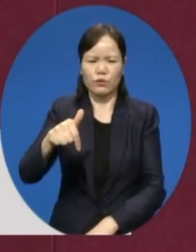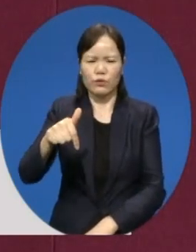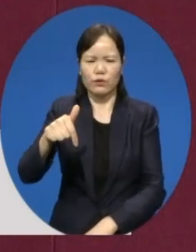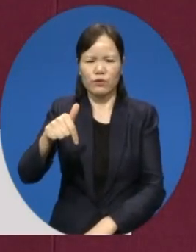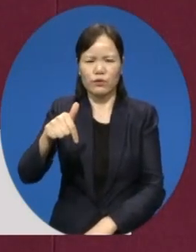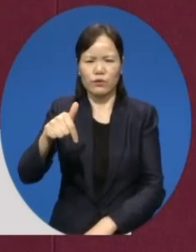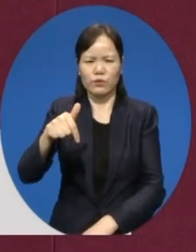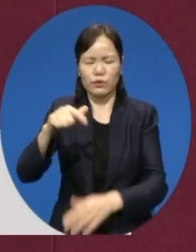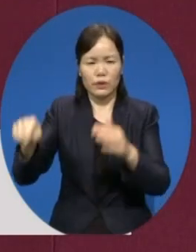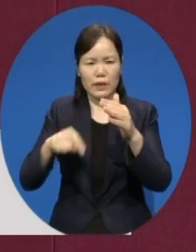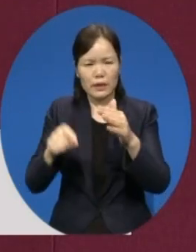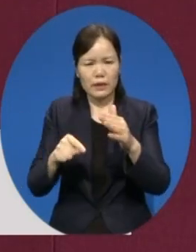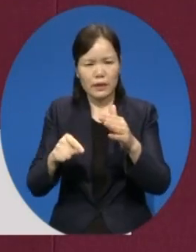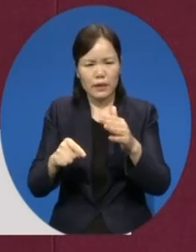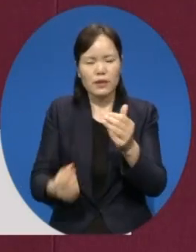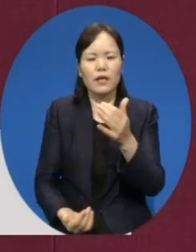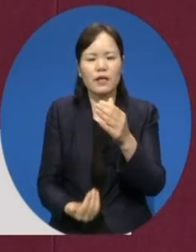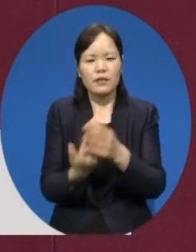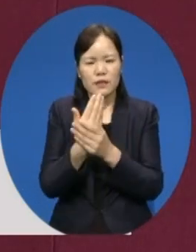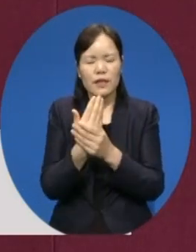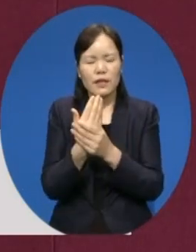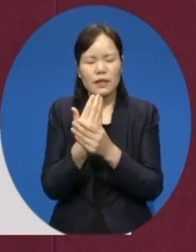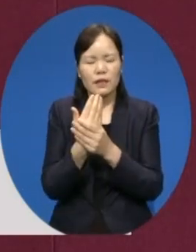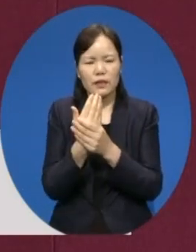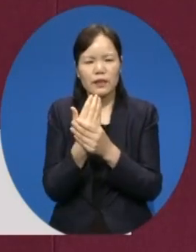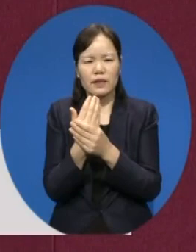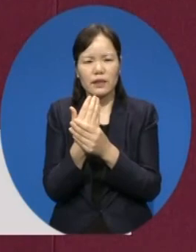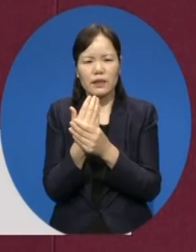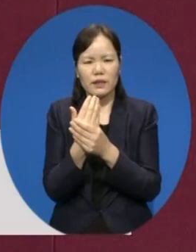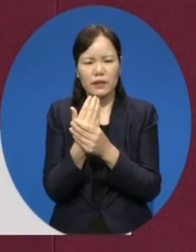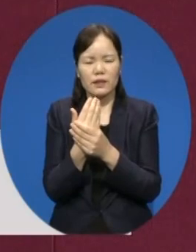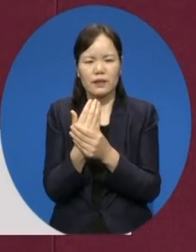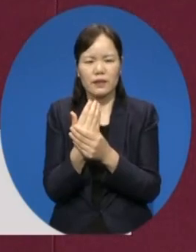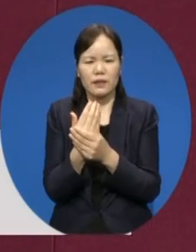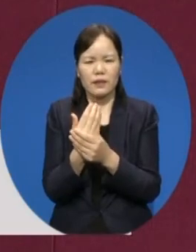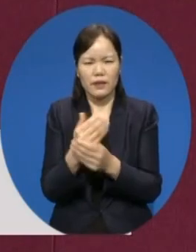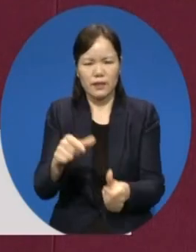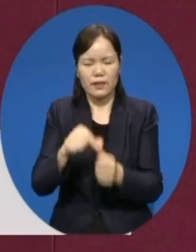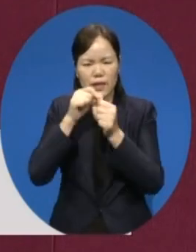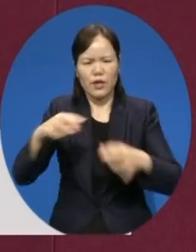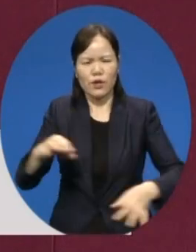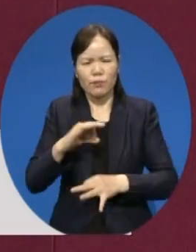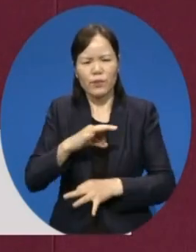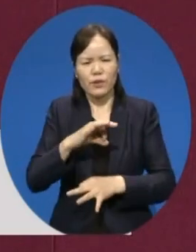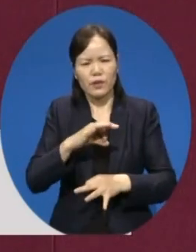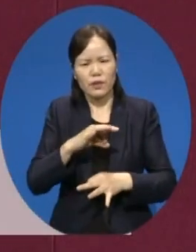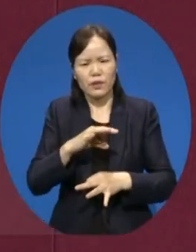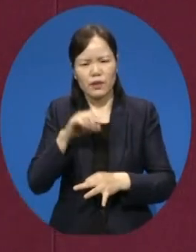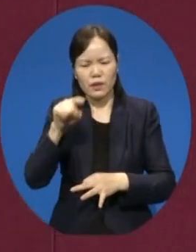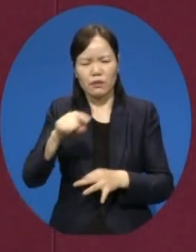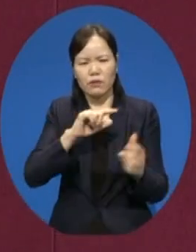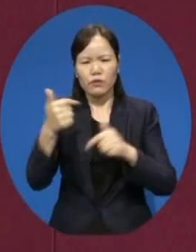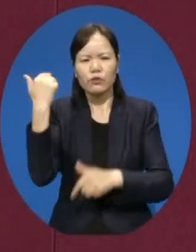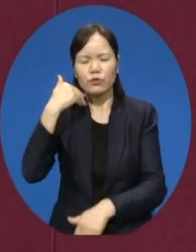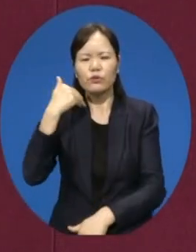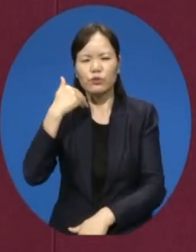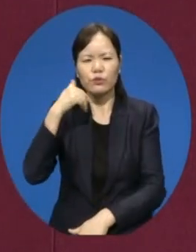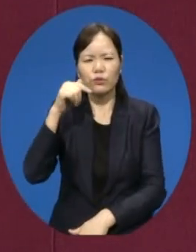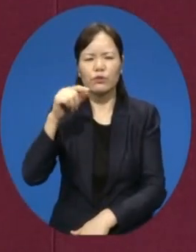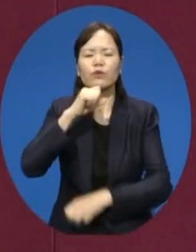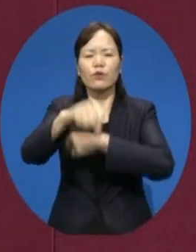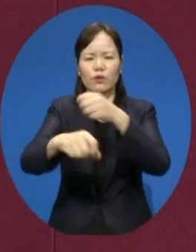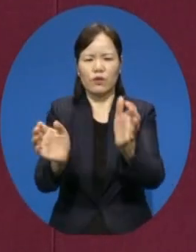웅동학원에서 벌어진 교사 채용 비리의혹 바로 문제를 저지르고 있는 사람들은 이런 사람들입니다.